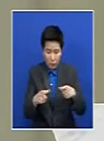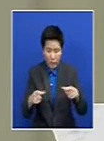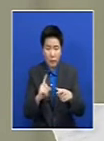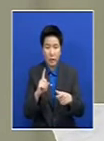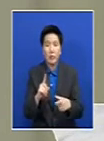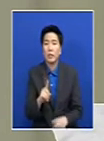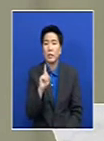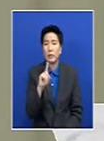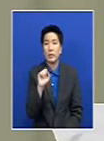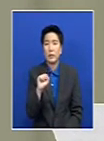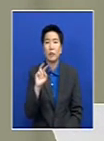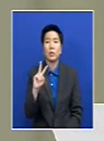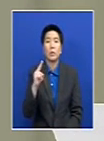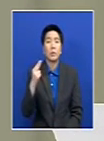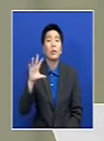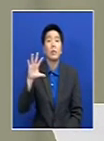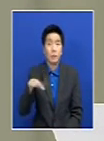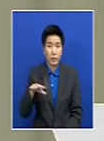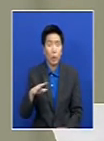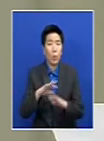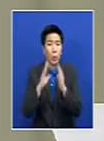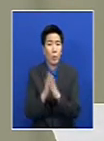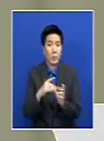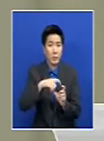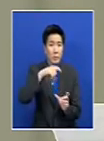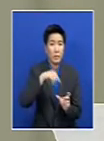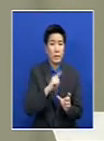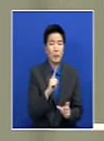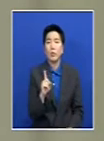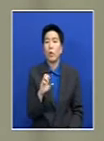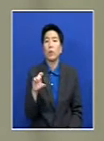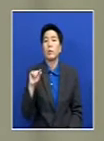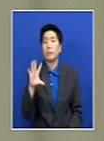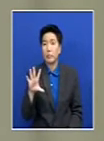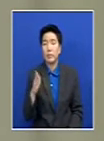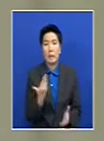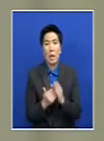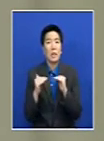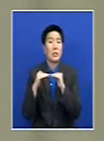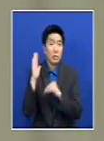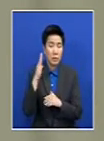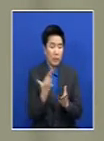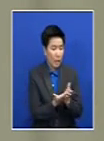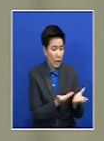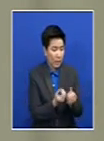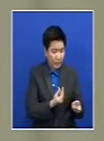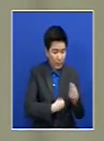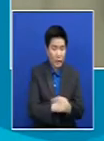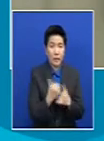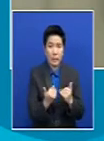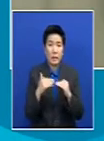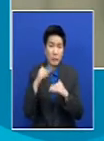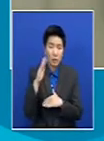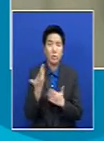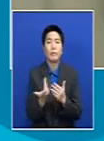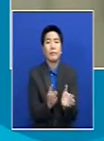กละ 125,000 บาทหรือว่าตกใบ125บาทก็ราคาสูงกว่าที่ธนาคารเขารับแลกแหละครับ เ